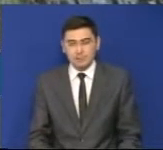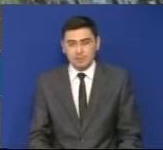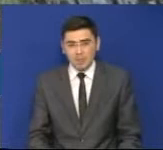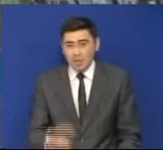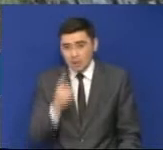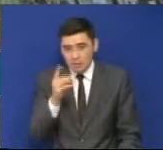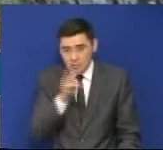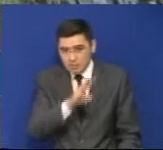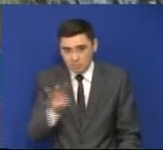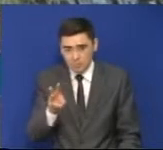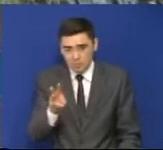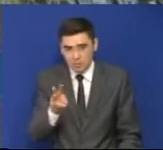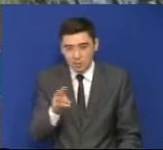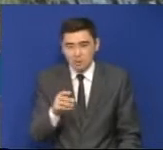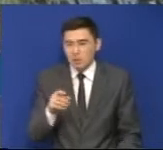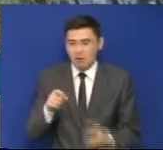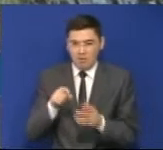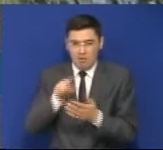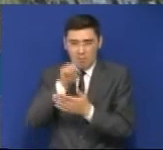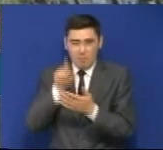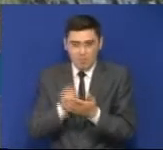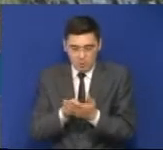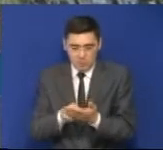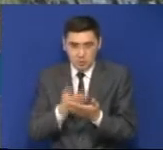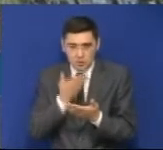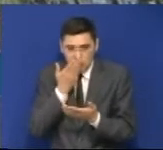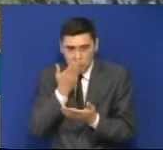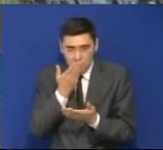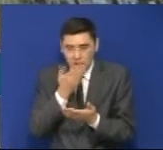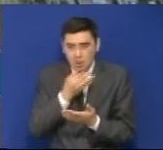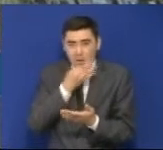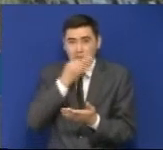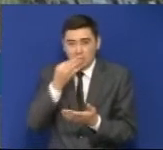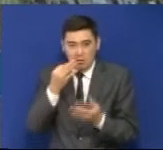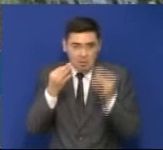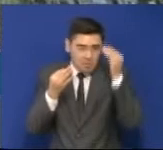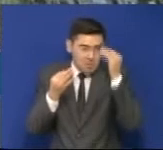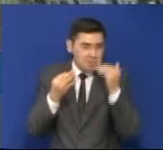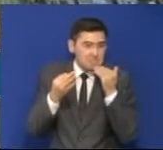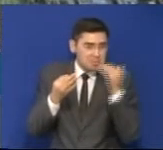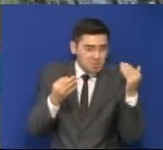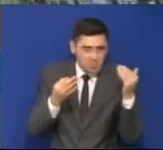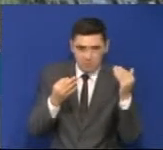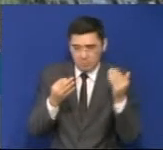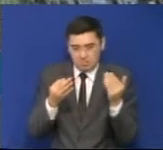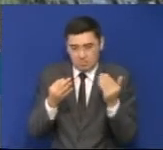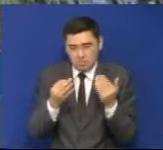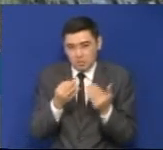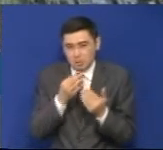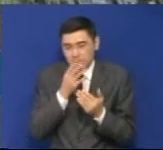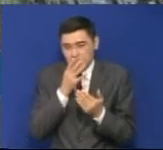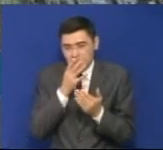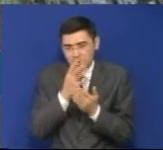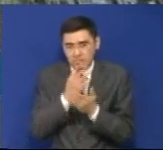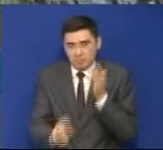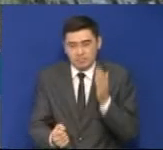бір минуттың ішінде жаңағындай үлкен сұрақты оқып, оны біреумен талқылап жатсаң, менің ойымша уақыт